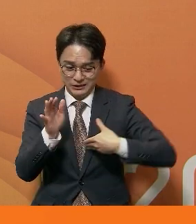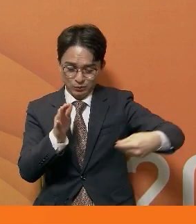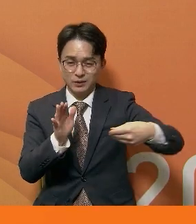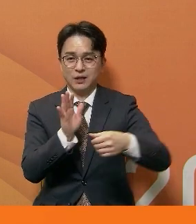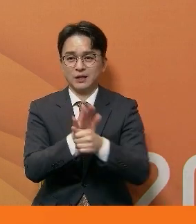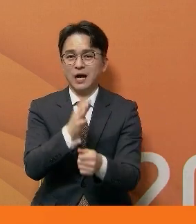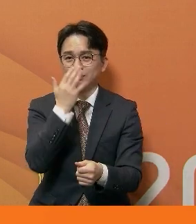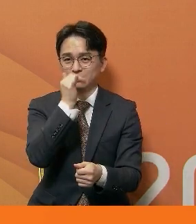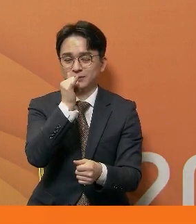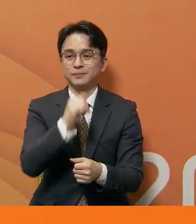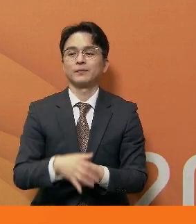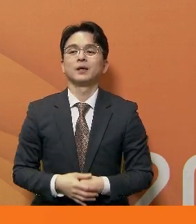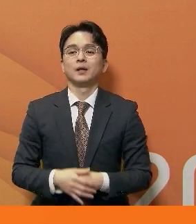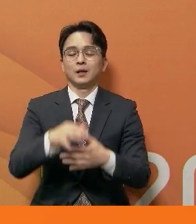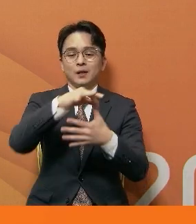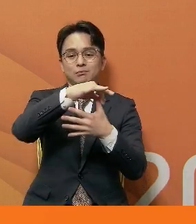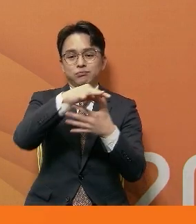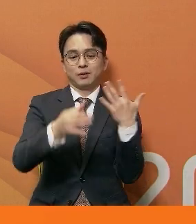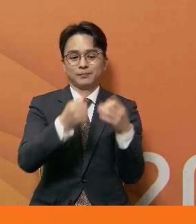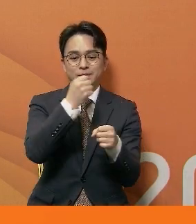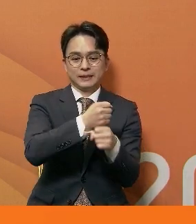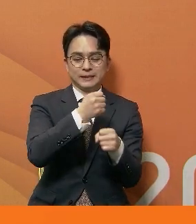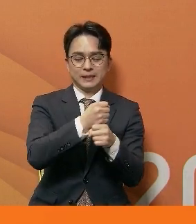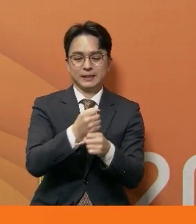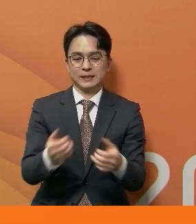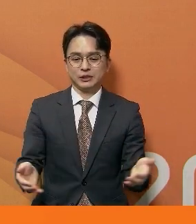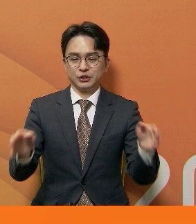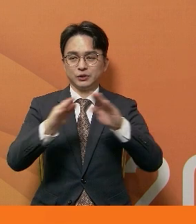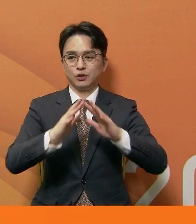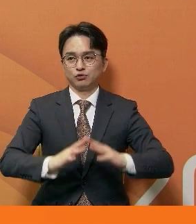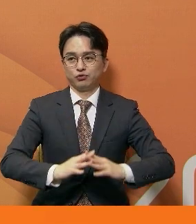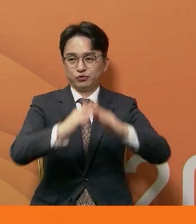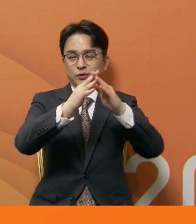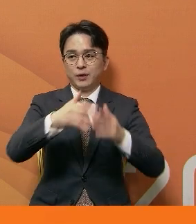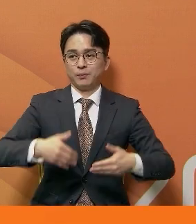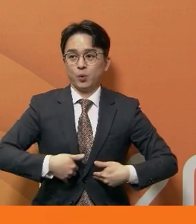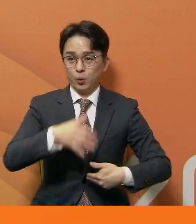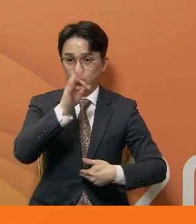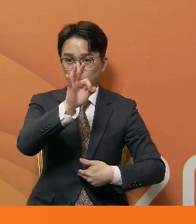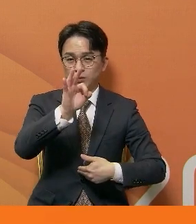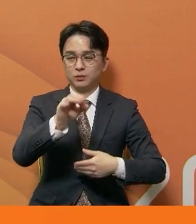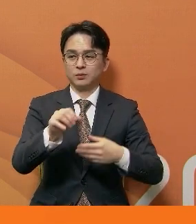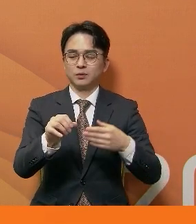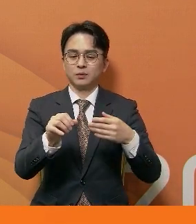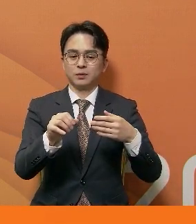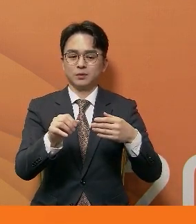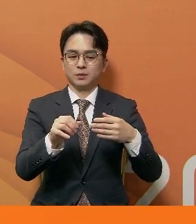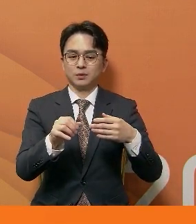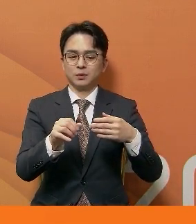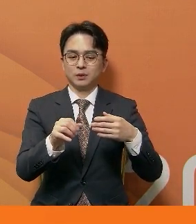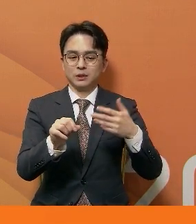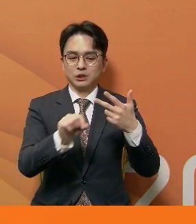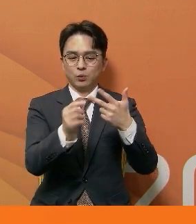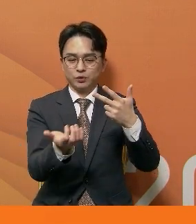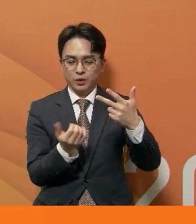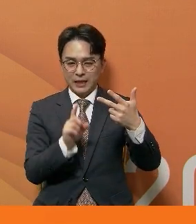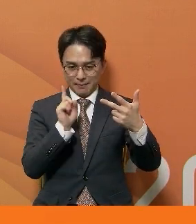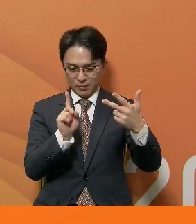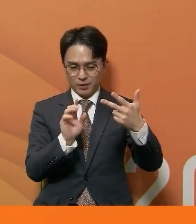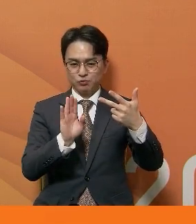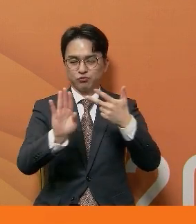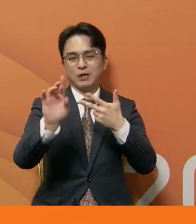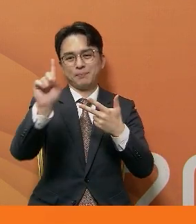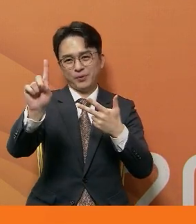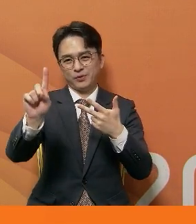프로그램 제작 및 시설 구축 자금은 저희가 지금 상 하반기 2회 공고를 통해서 신청을 하실 수가 있고요 그 다음에 경영지원자금과